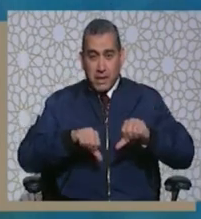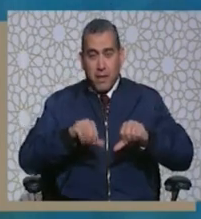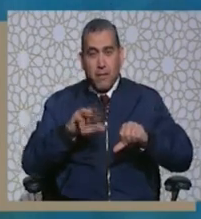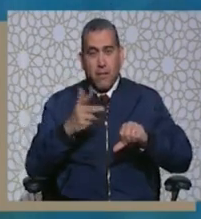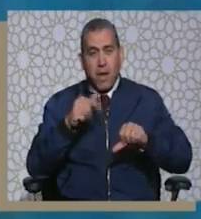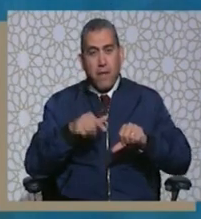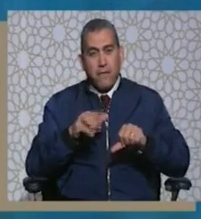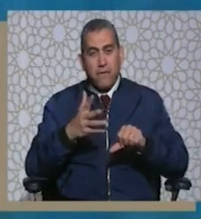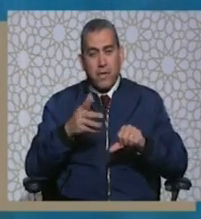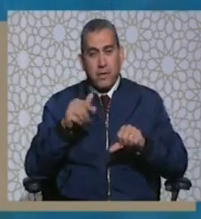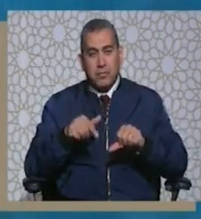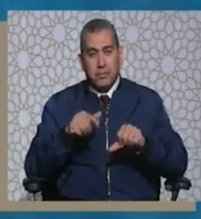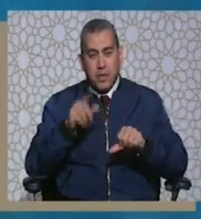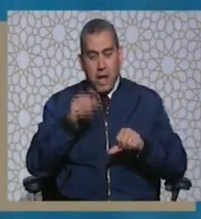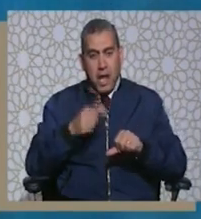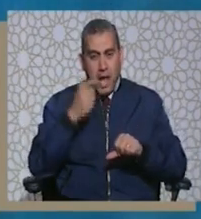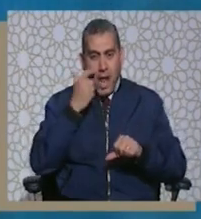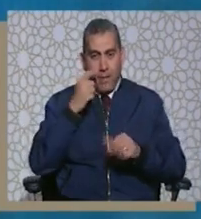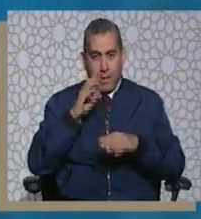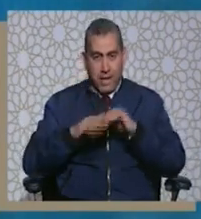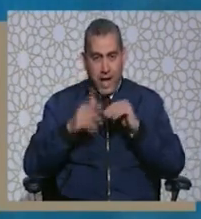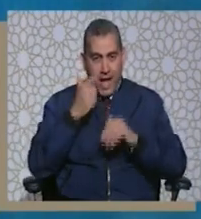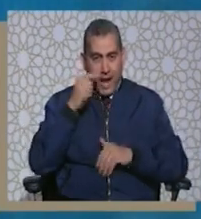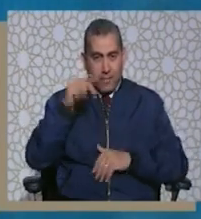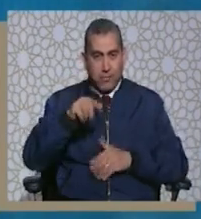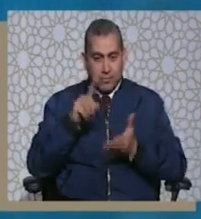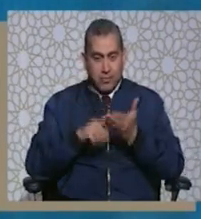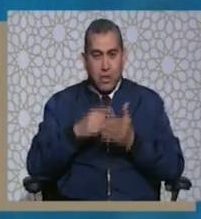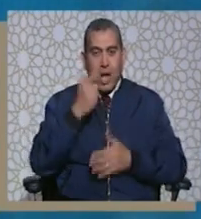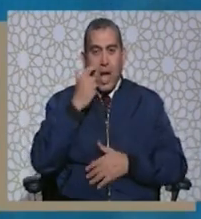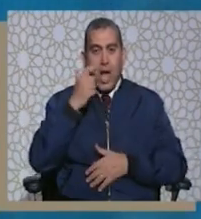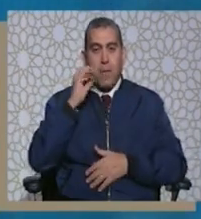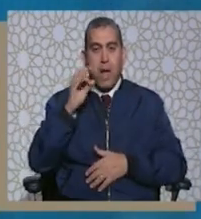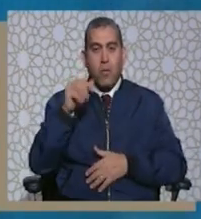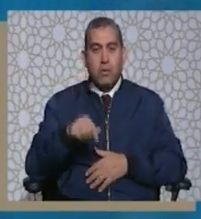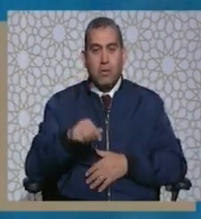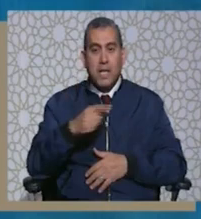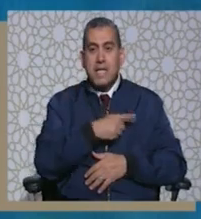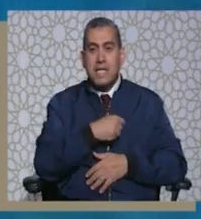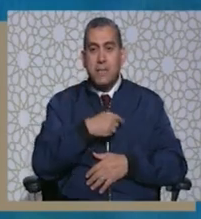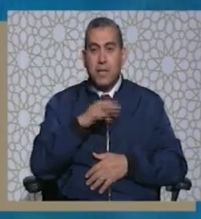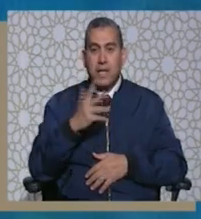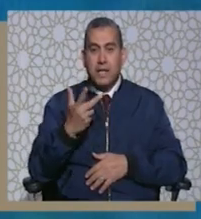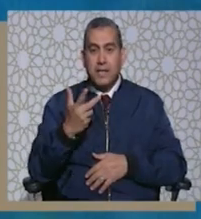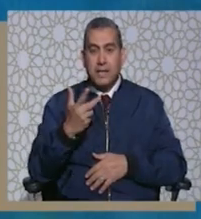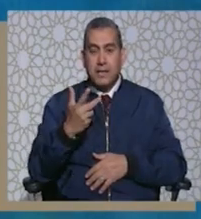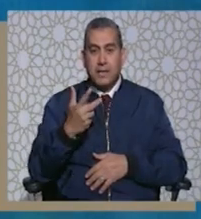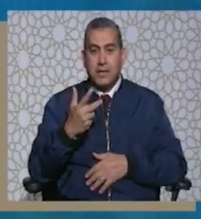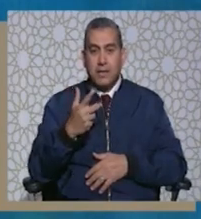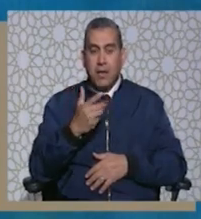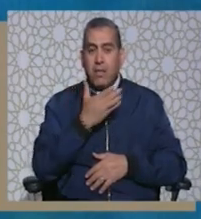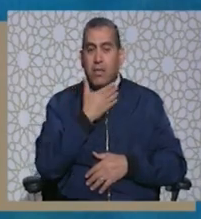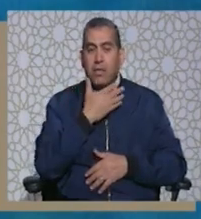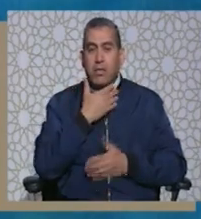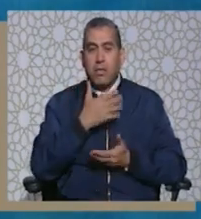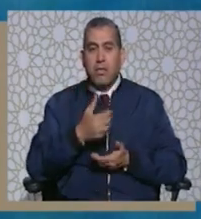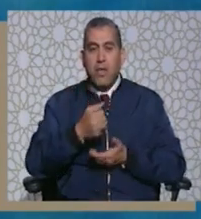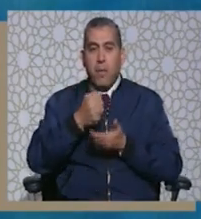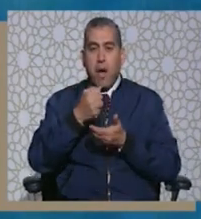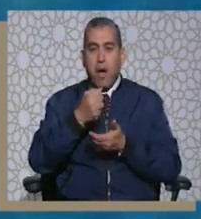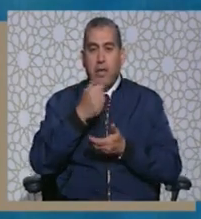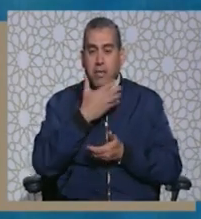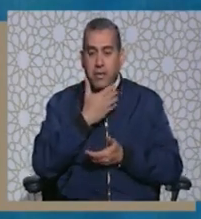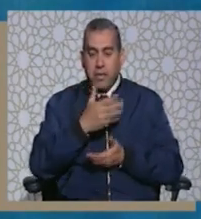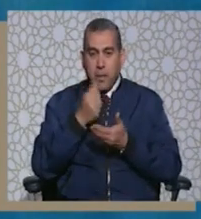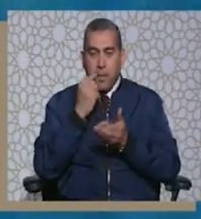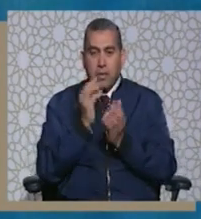شويه لازم ننبه عليها وكد عليها حاجه اسمها ايه الضمان الضمان